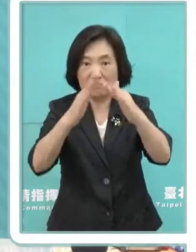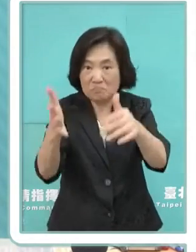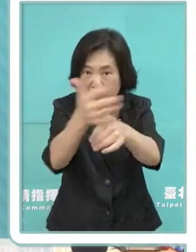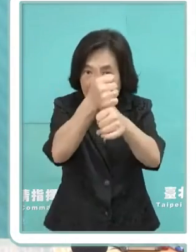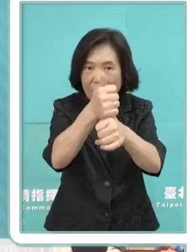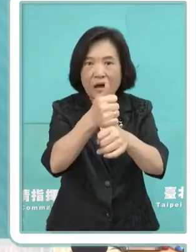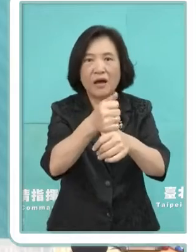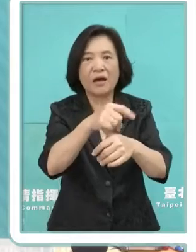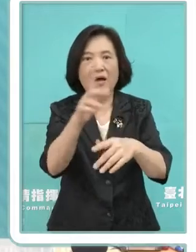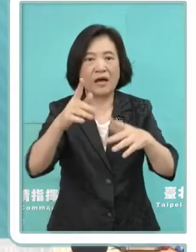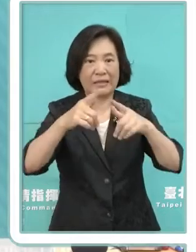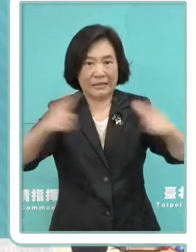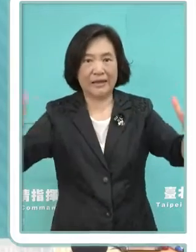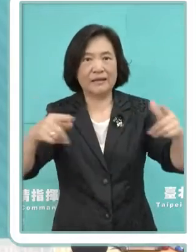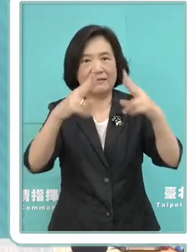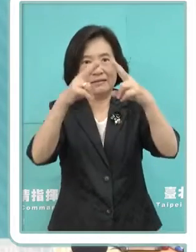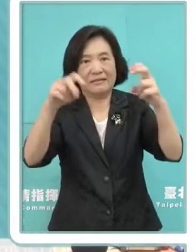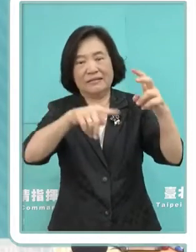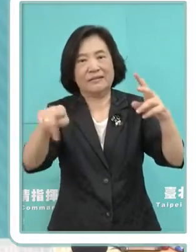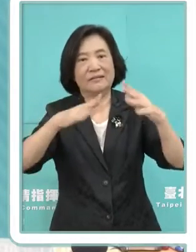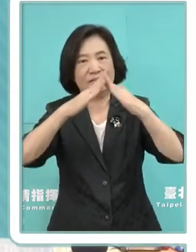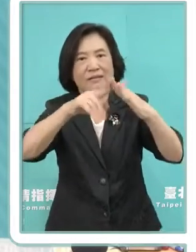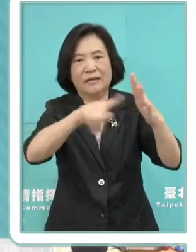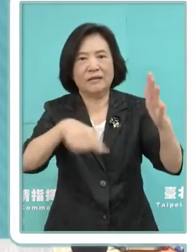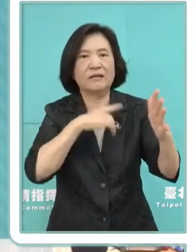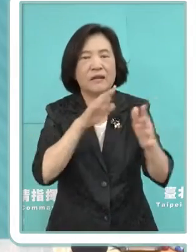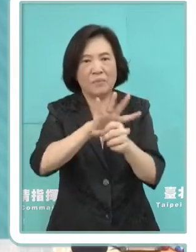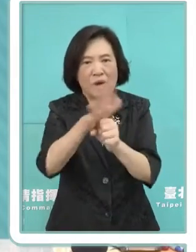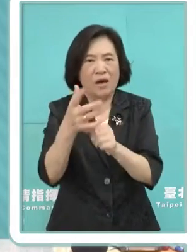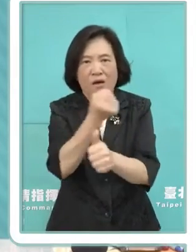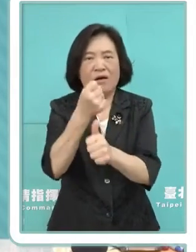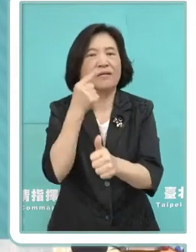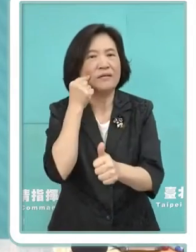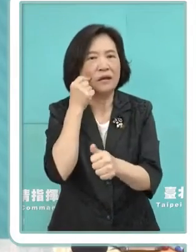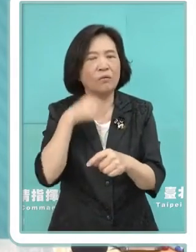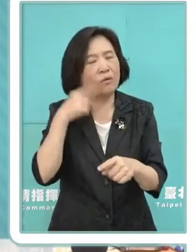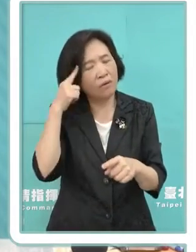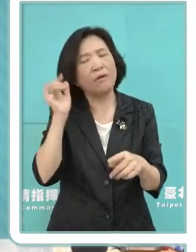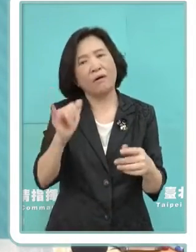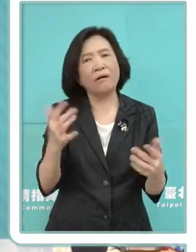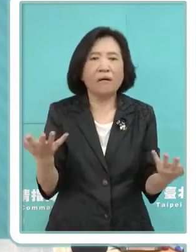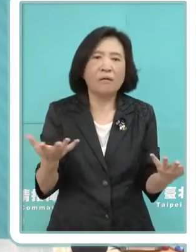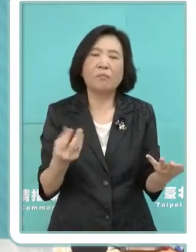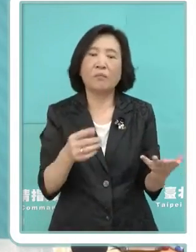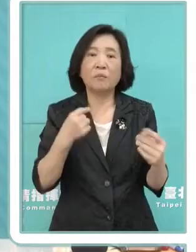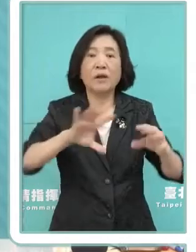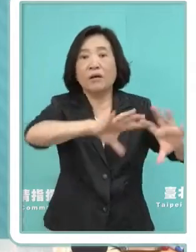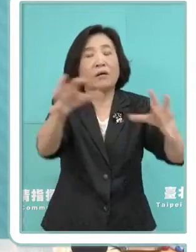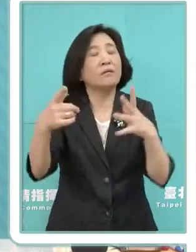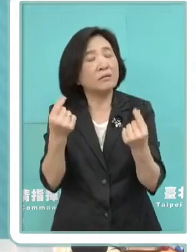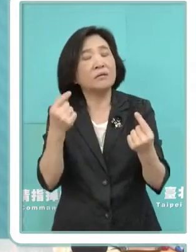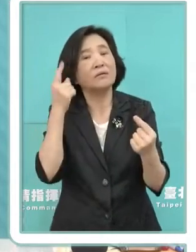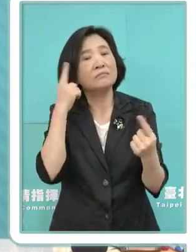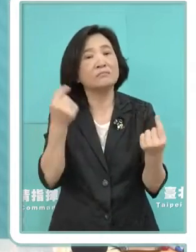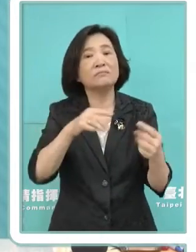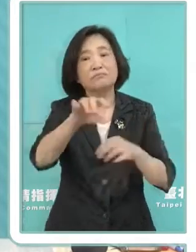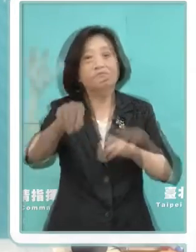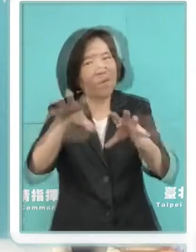都或大城市，你知道，会变成是疫情最难控制的地方。所以我倒觉得这个也没有什么，这个世界通案就是